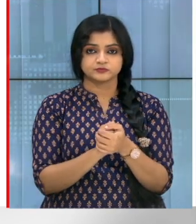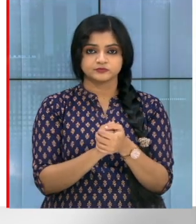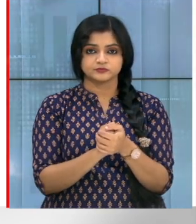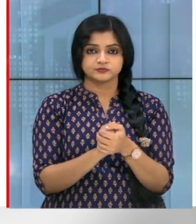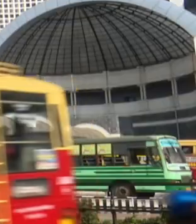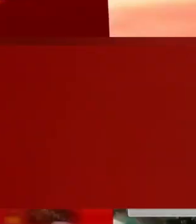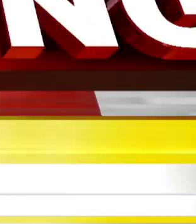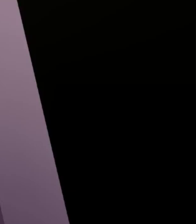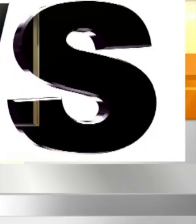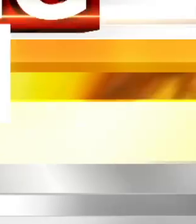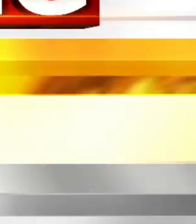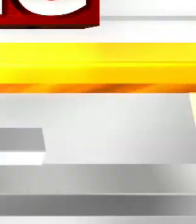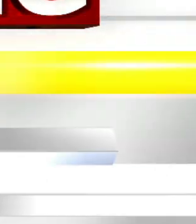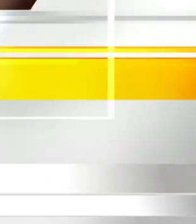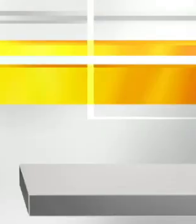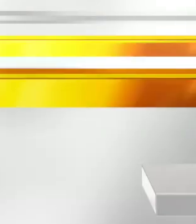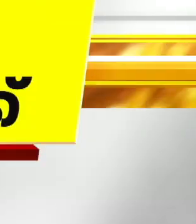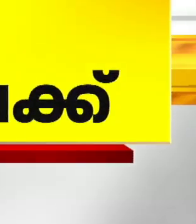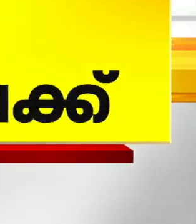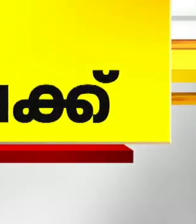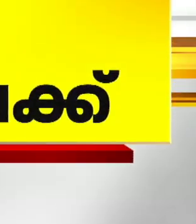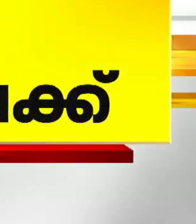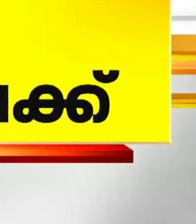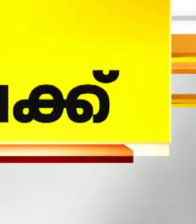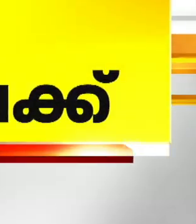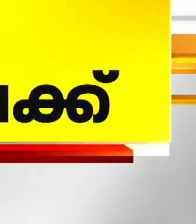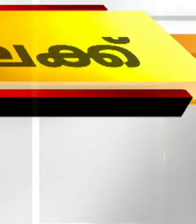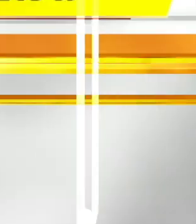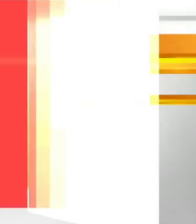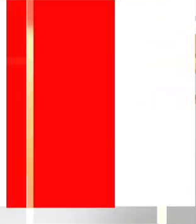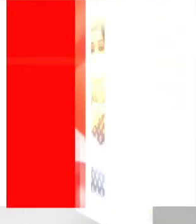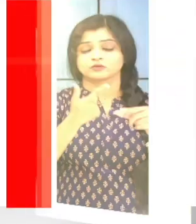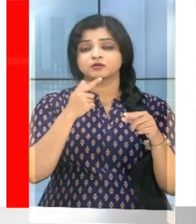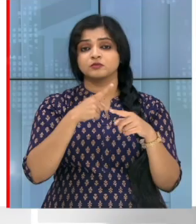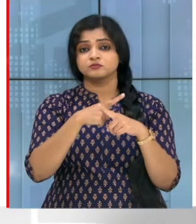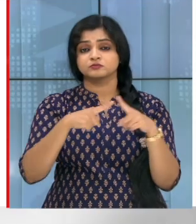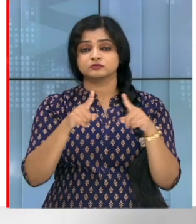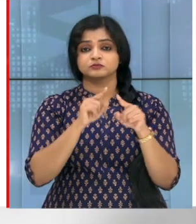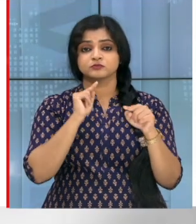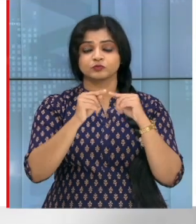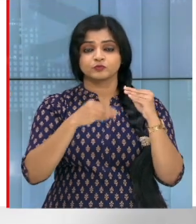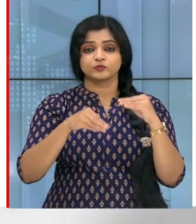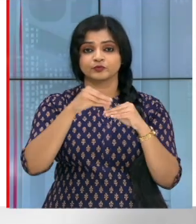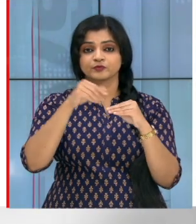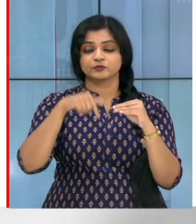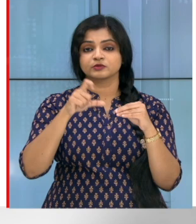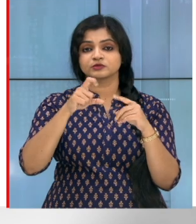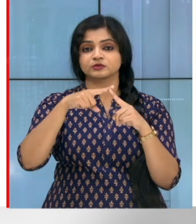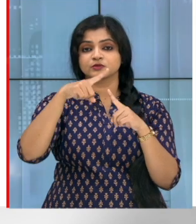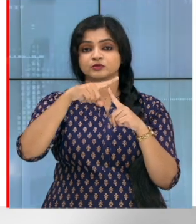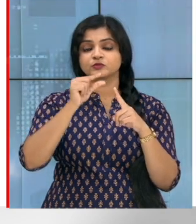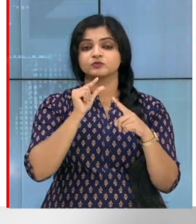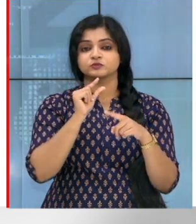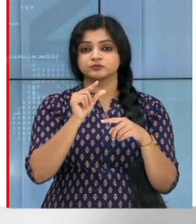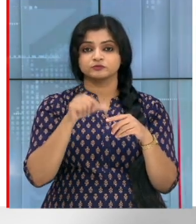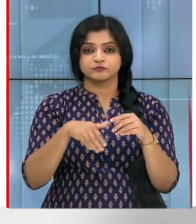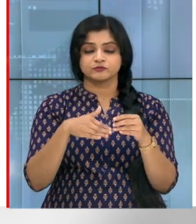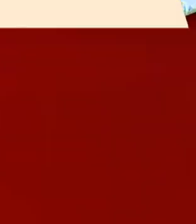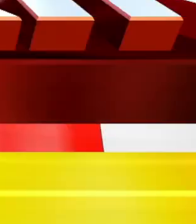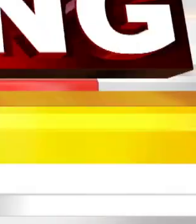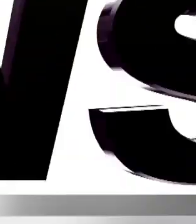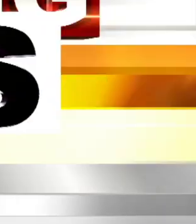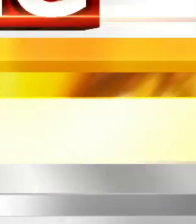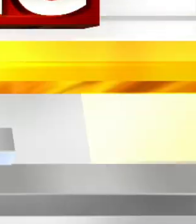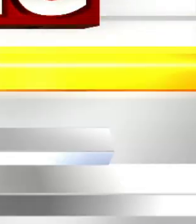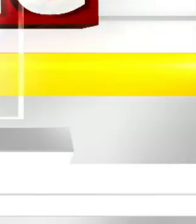പ്രവിധ, കെഎസ്ആർടിസി മാനേജ്മെന്റിനെതിരെ കുറച്ചുകൂടി രൂക്ഷമായ ഭാഷയിലാണ് ഇന്ന് സിഐടിയു സംസാരിച്ചത്. കാരണം ഈ തൊഴിലാളികൾക്ക്